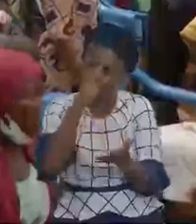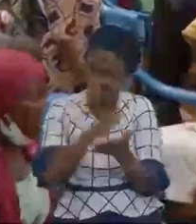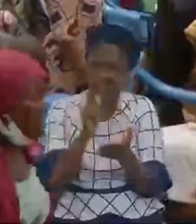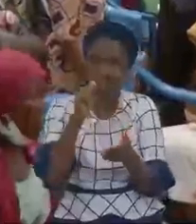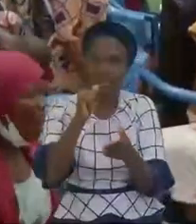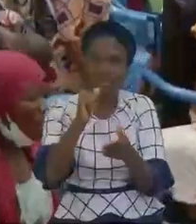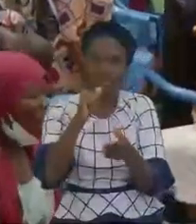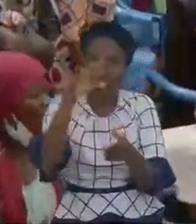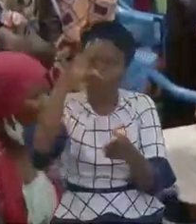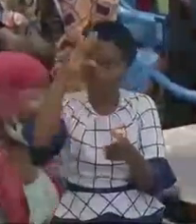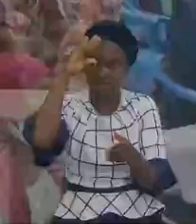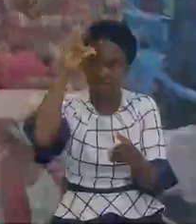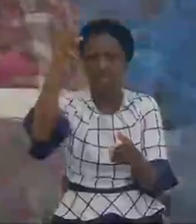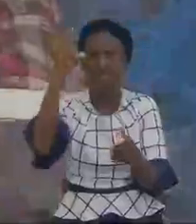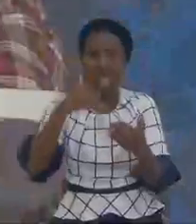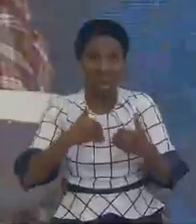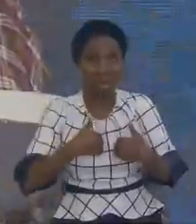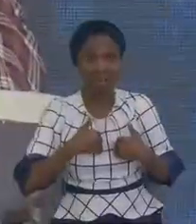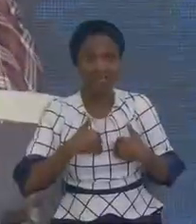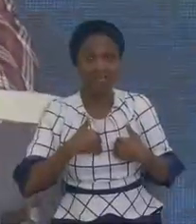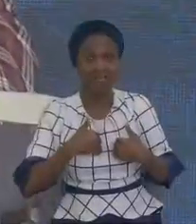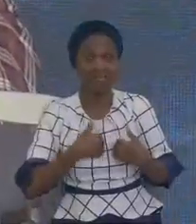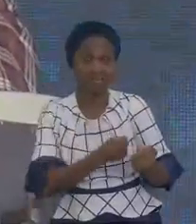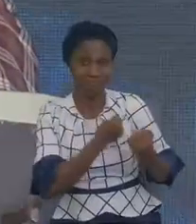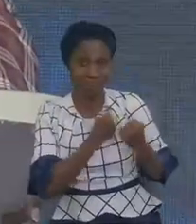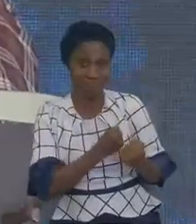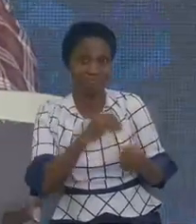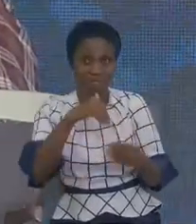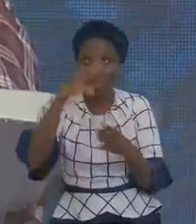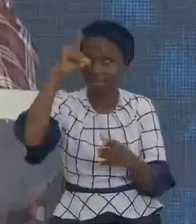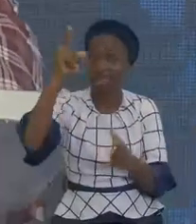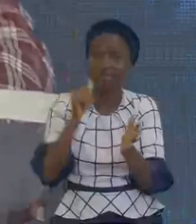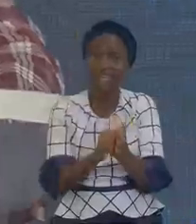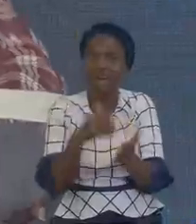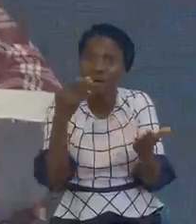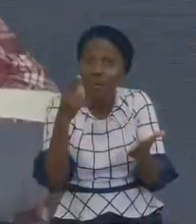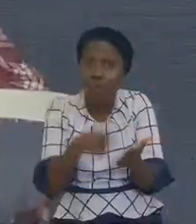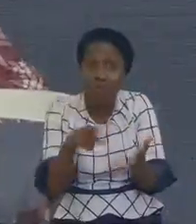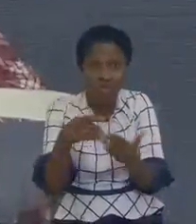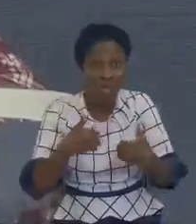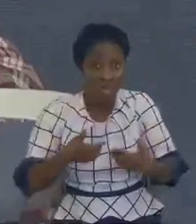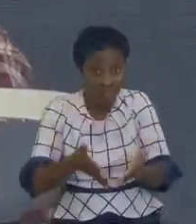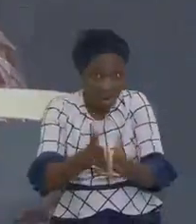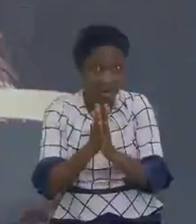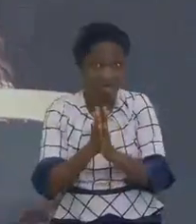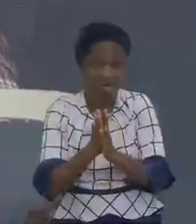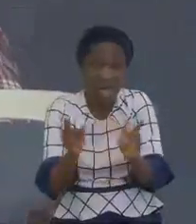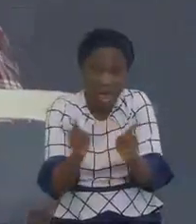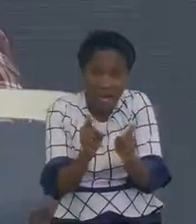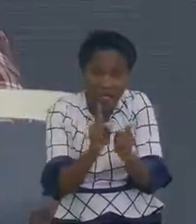lui. Que ce que tu demandes, selon sa volonté, il te l'accorde.